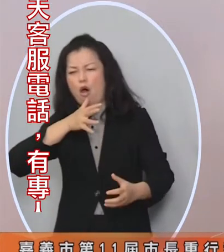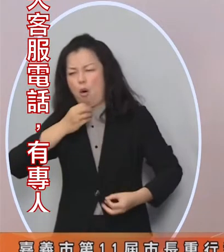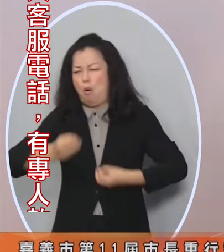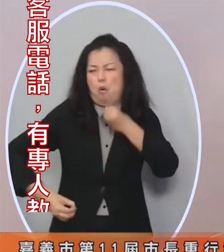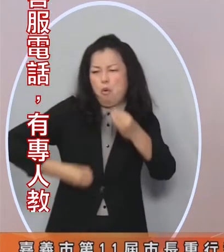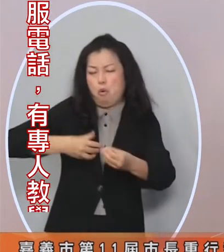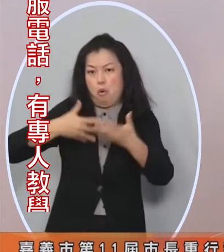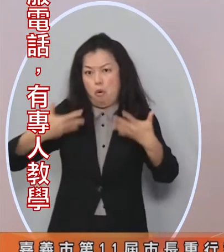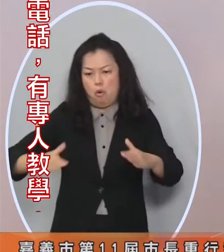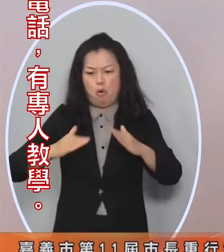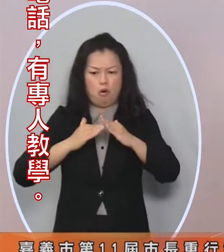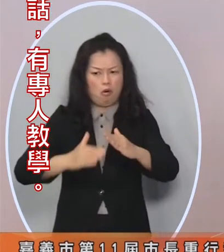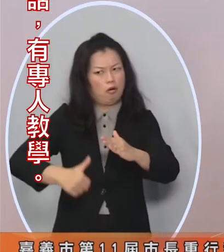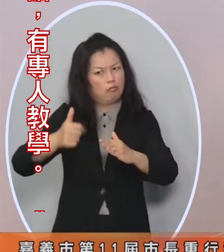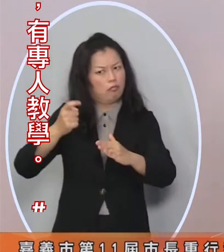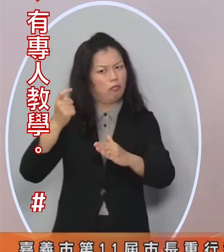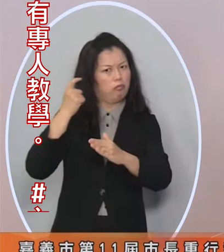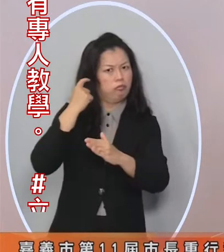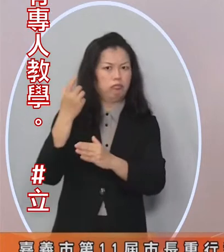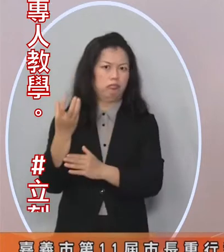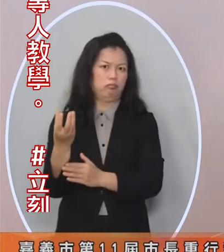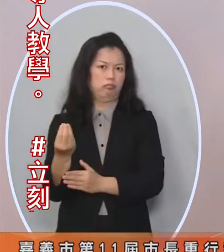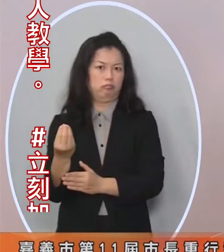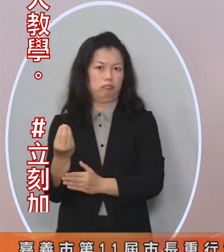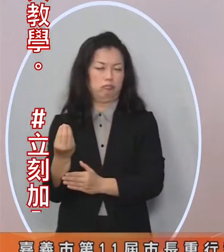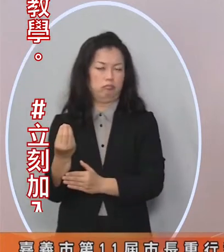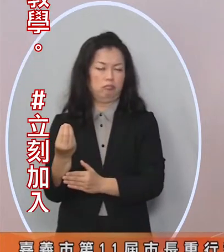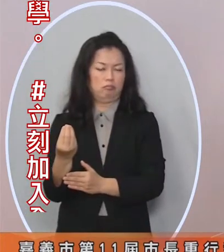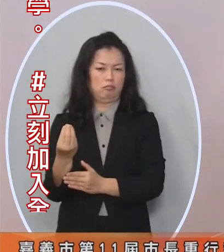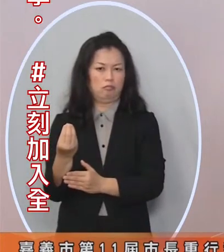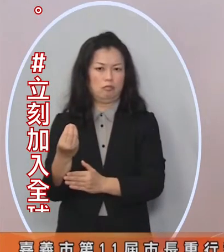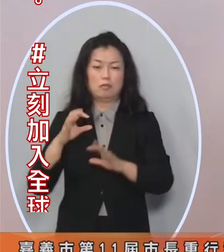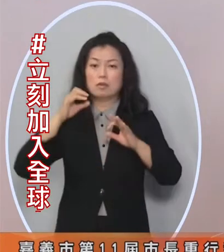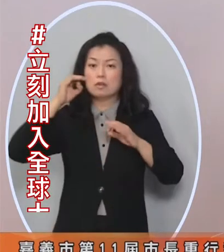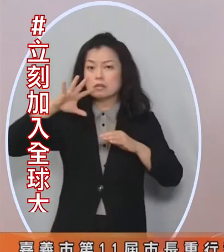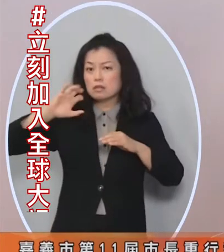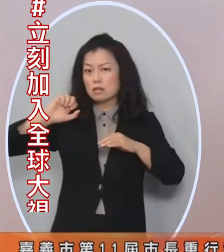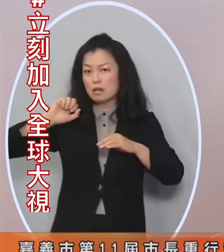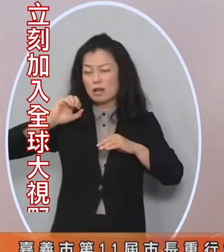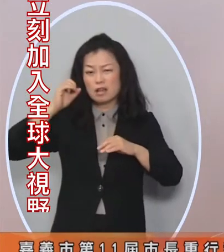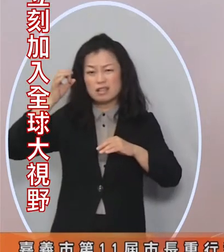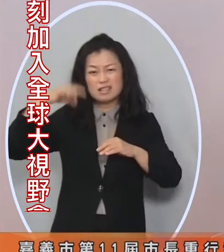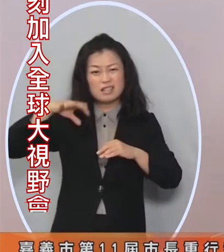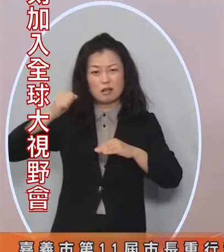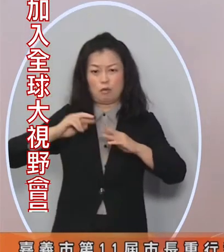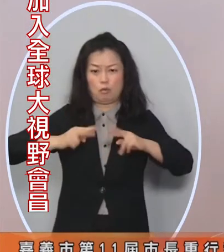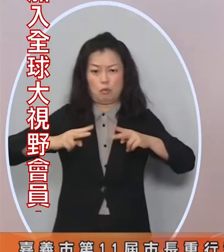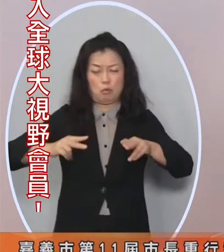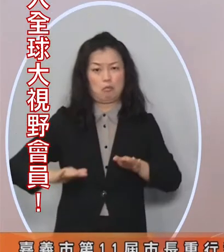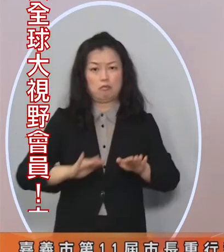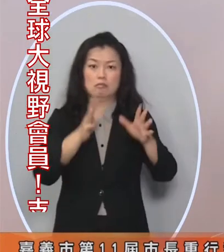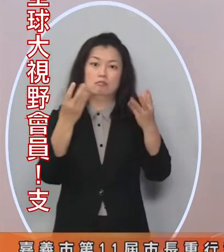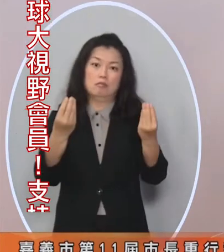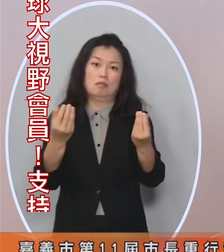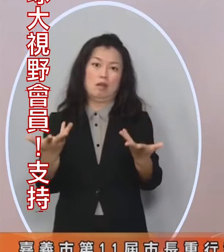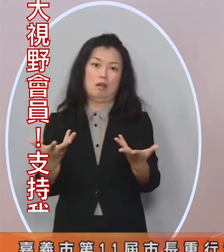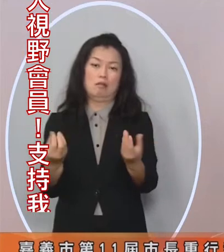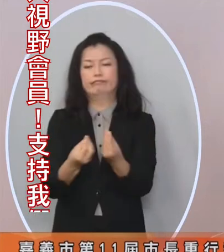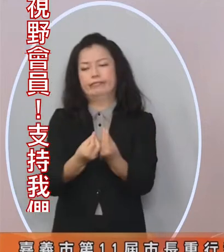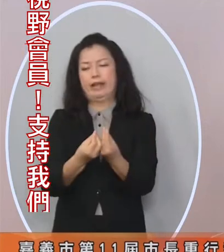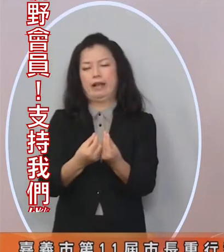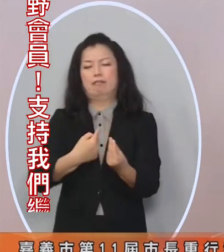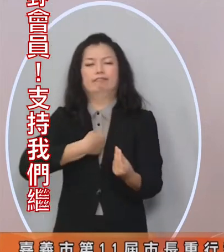楚，我们没有发现嘉义有什么成长，所以只好自己跳下来